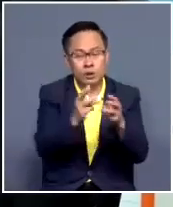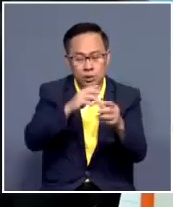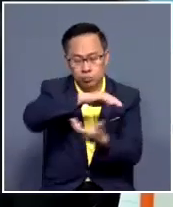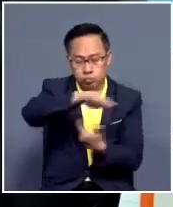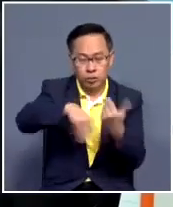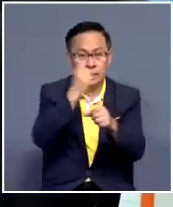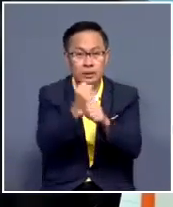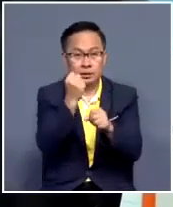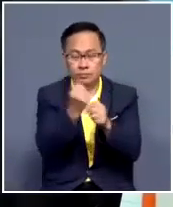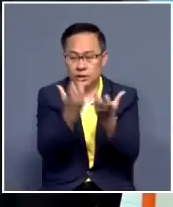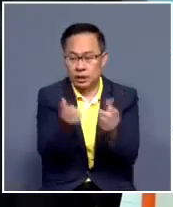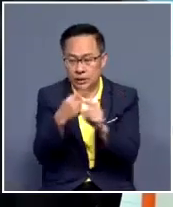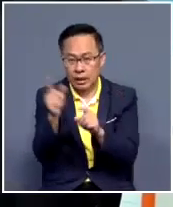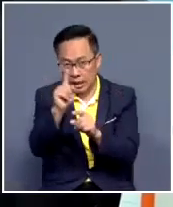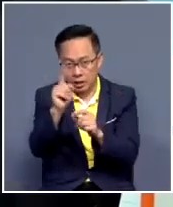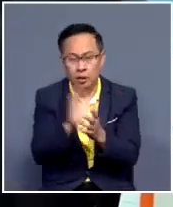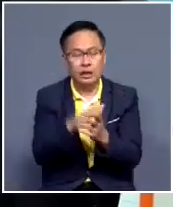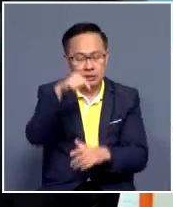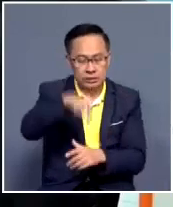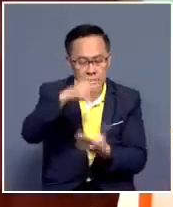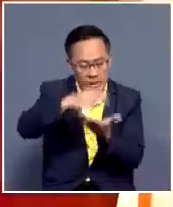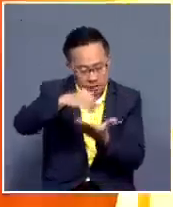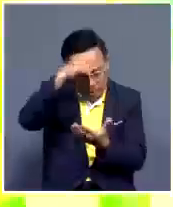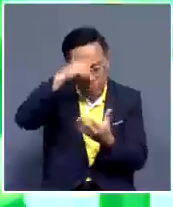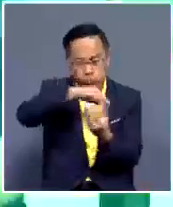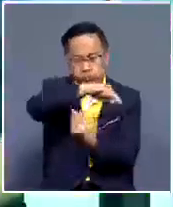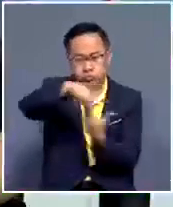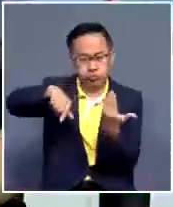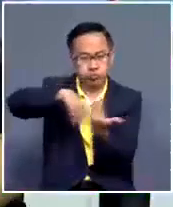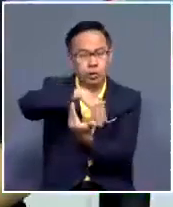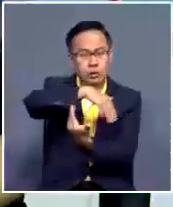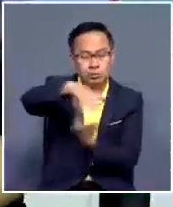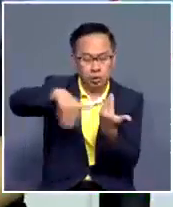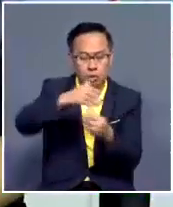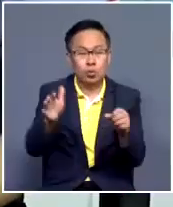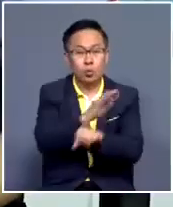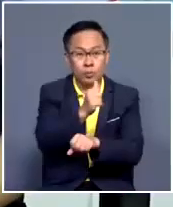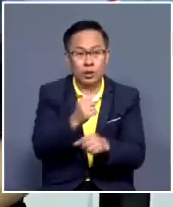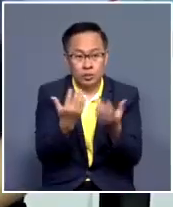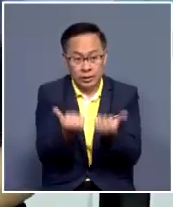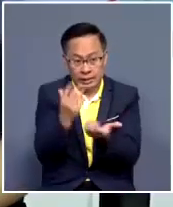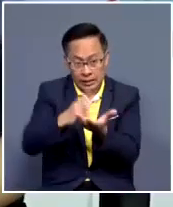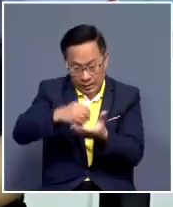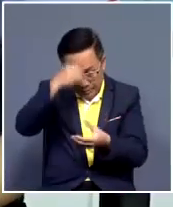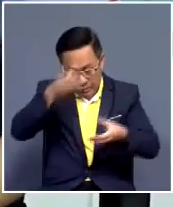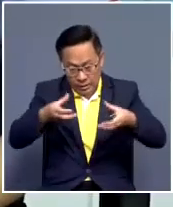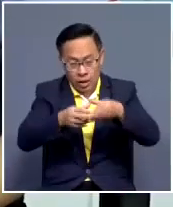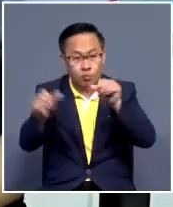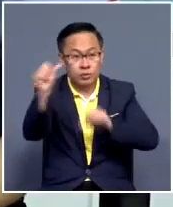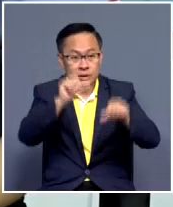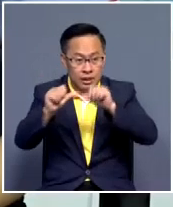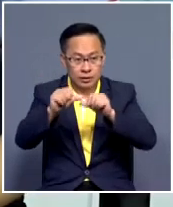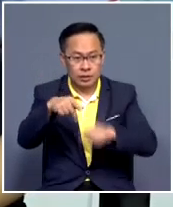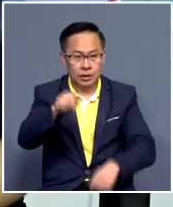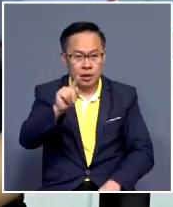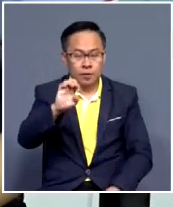ลูกค้าได้ค่ะก็คือจะเป็นการเรียนที่ครบลูปเลยค่ะตอนนี้ก็ศึกษาอยู่ที่คณะวิทยาศาสตร์ค่ะแต่ว่าจะเป็นสาขาปิโตร